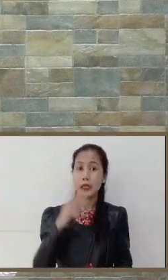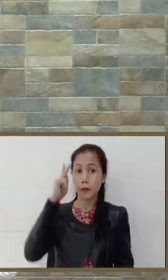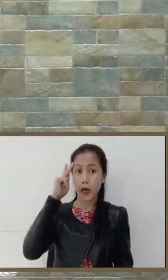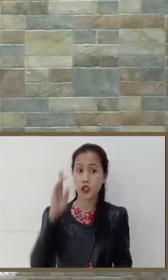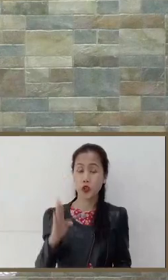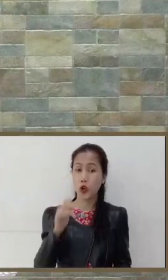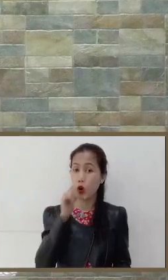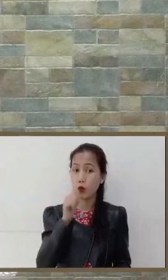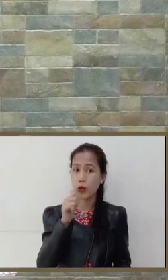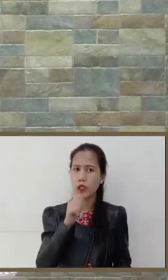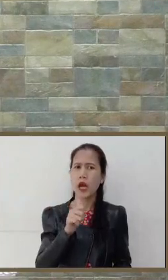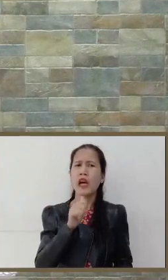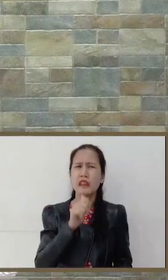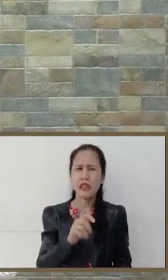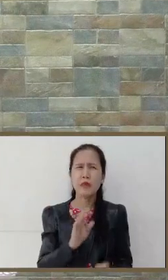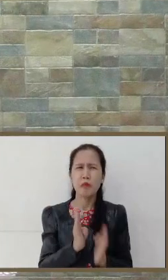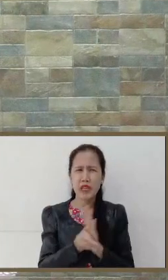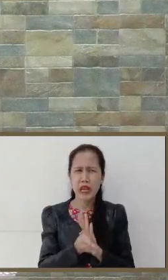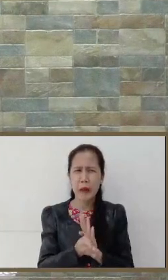Diyos. Because